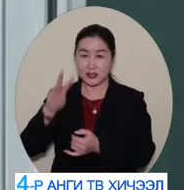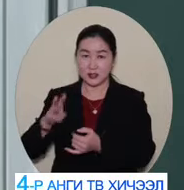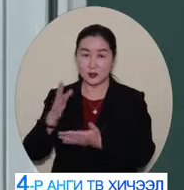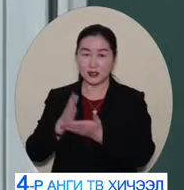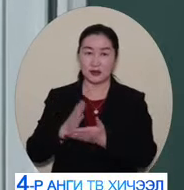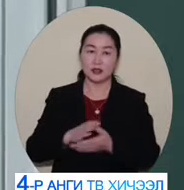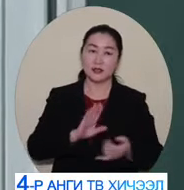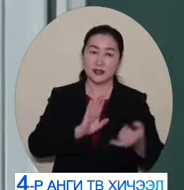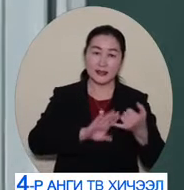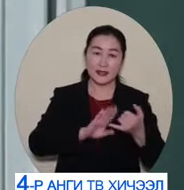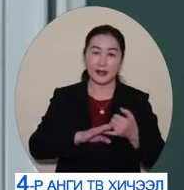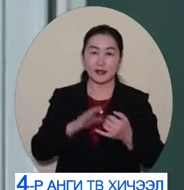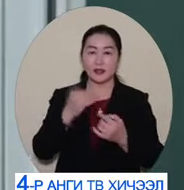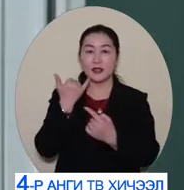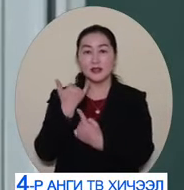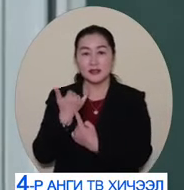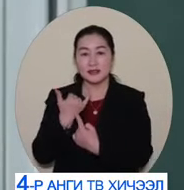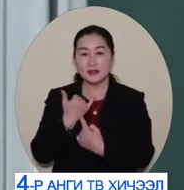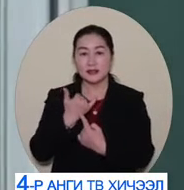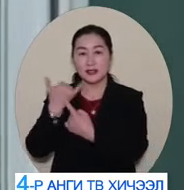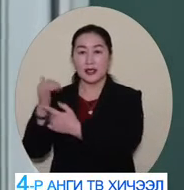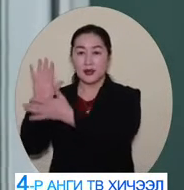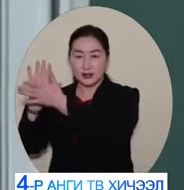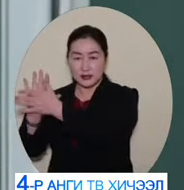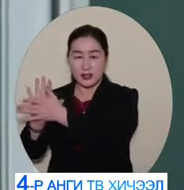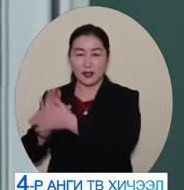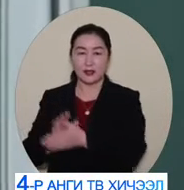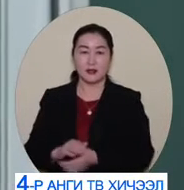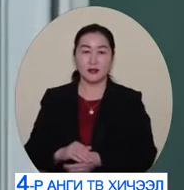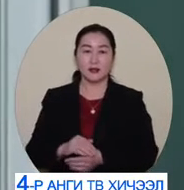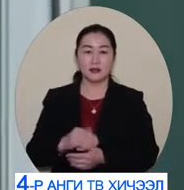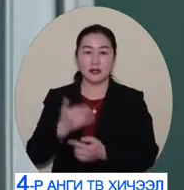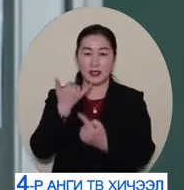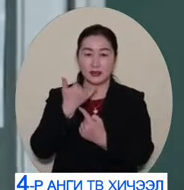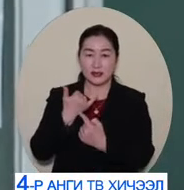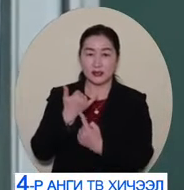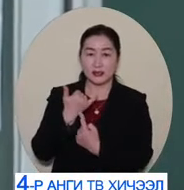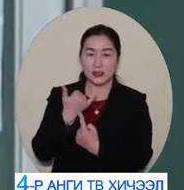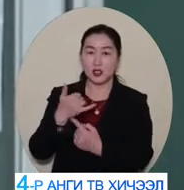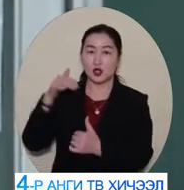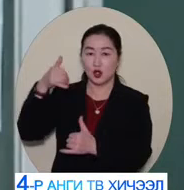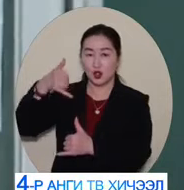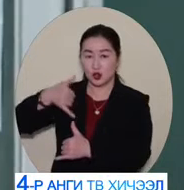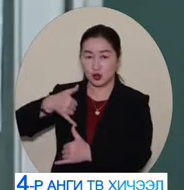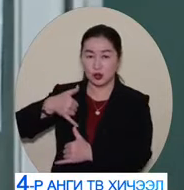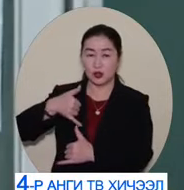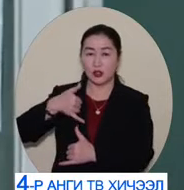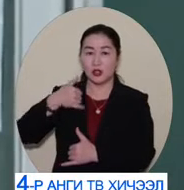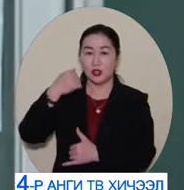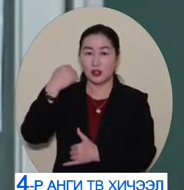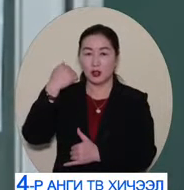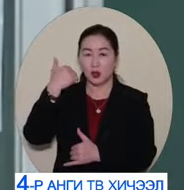авч тавья. Цэцэг маань. За ингэ тавьхлаар тоолъё. 1